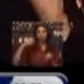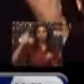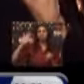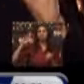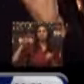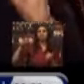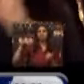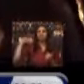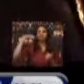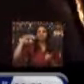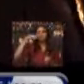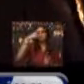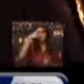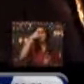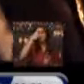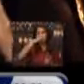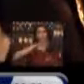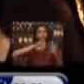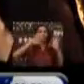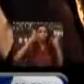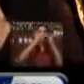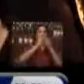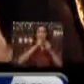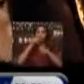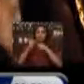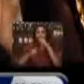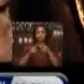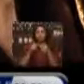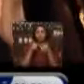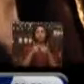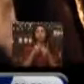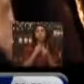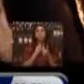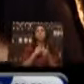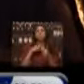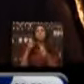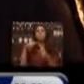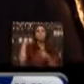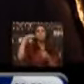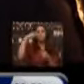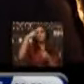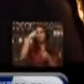فخورة بيه جدا لأن العالم كله كان عاشق أنور السادات.